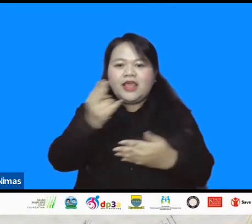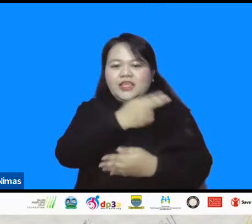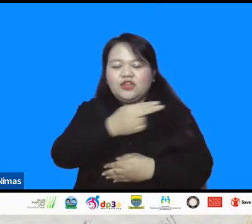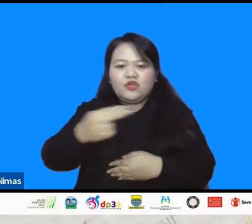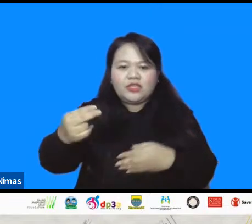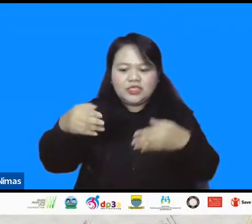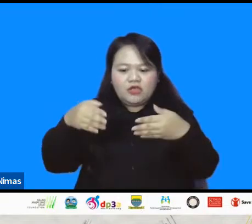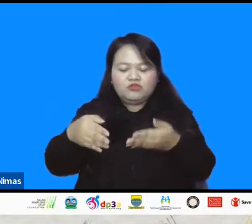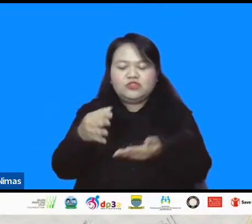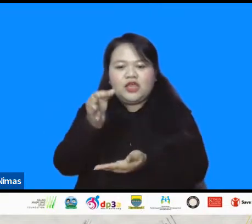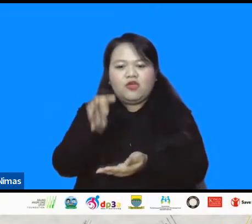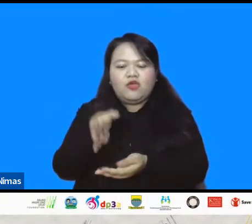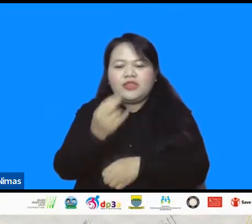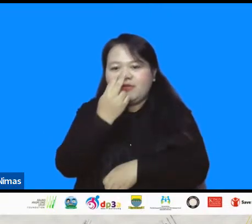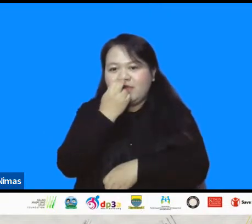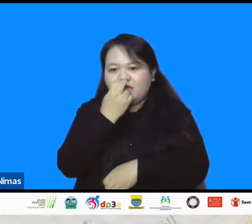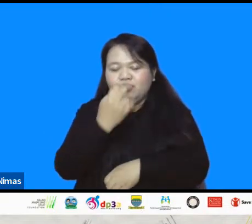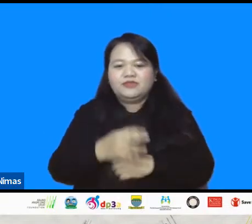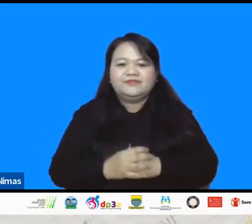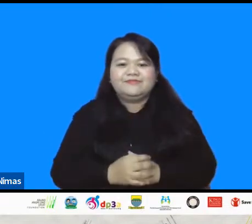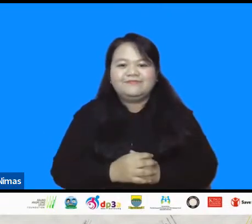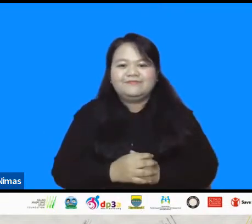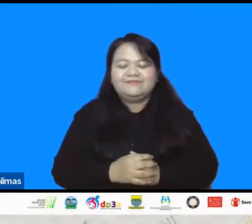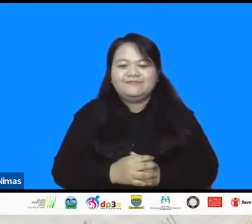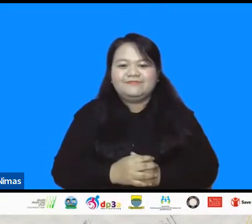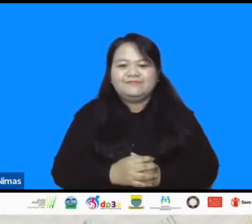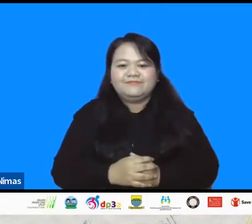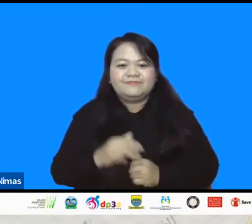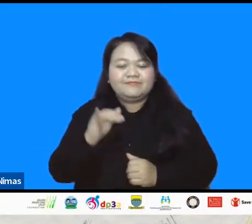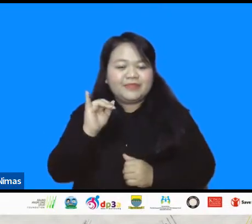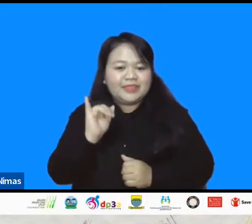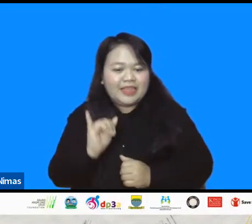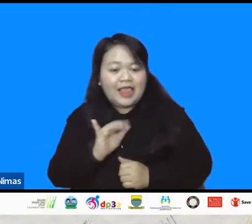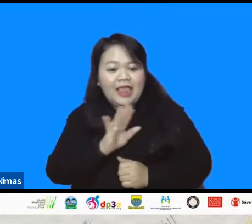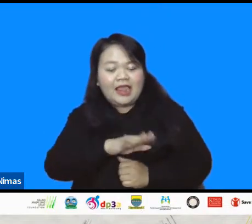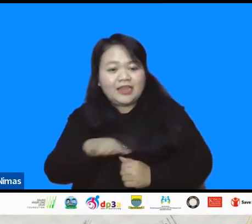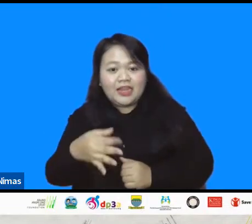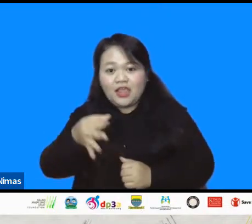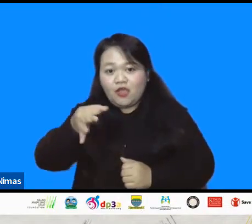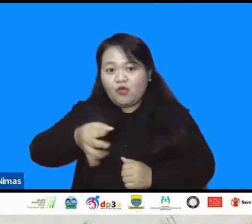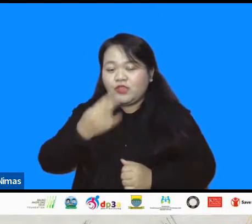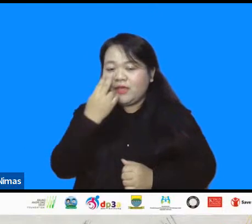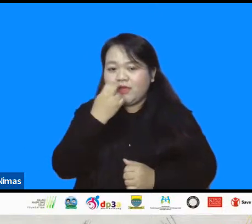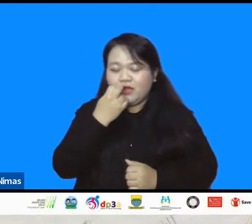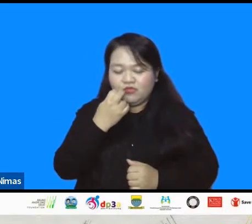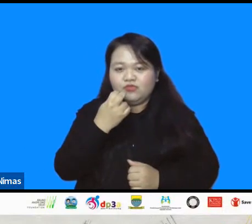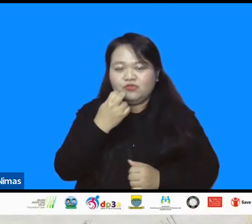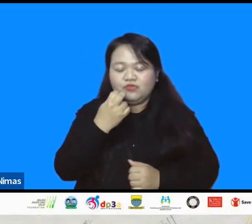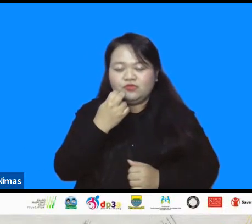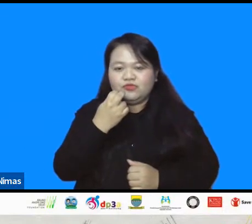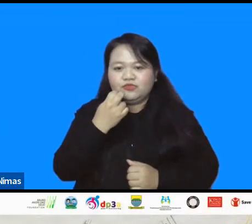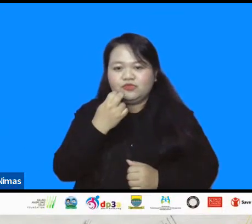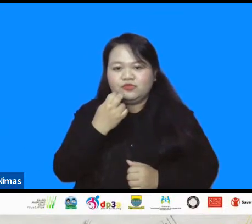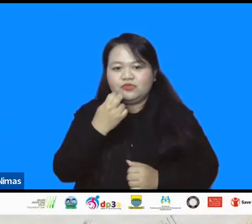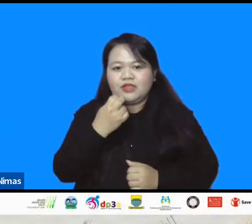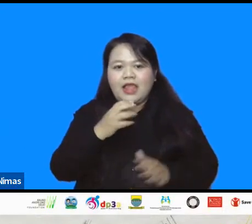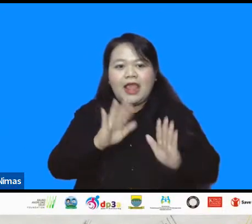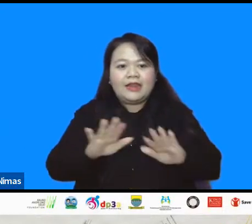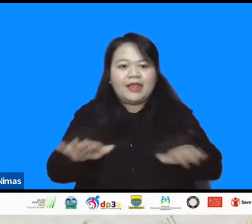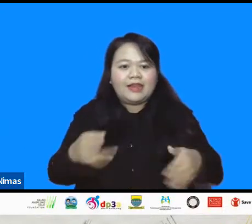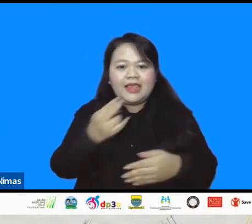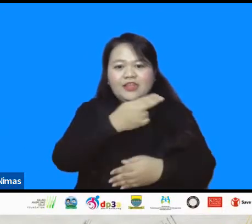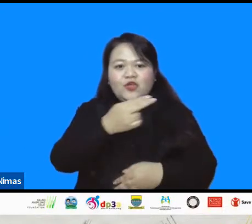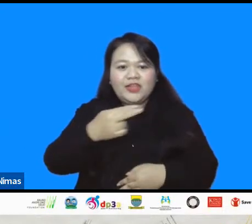khususnya di Kota Bandung? Iya, untuk anak-anak di Kota Bandung khususnya dan mungkin untuk anak-anak Indonesia juga